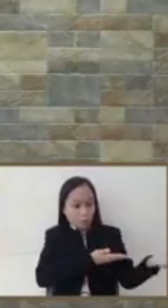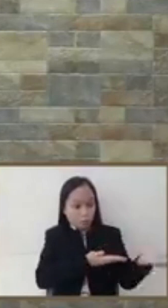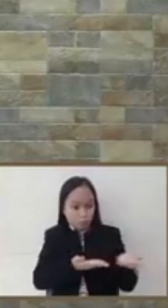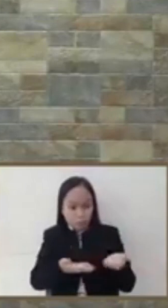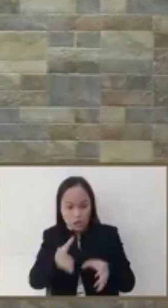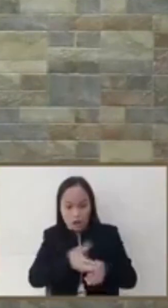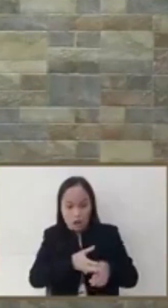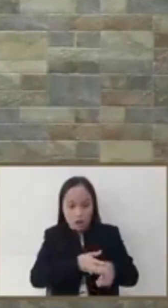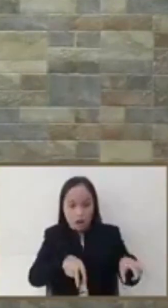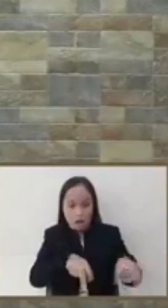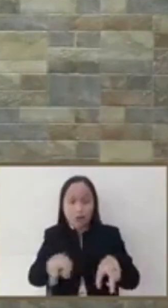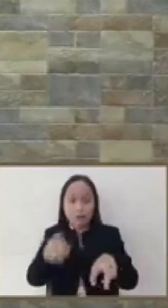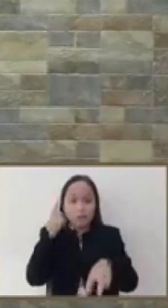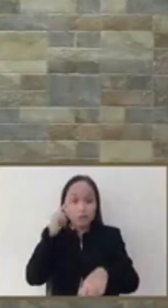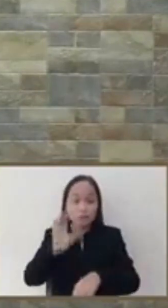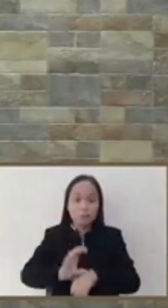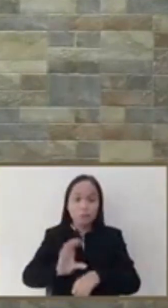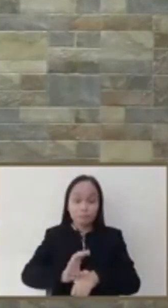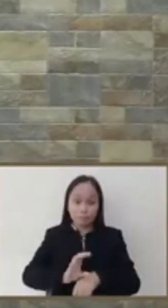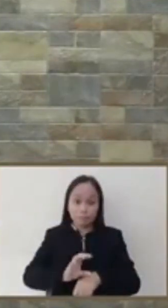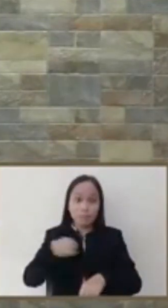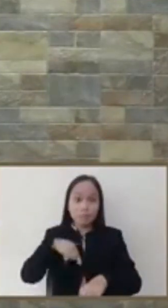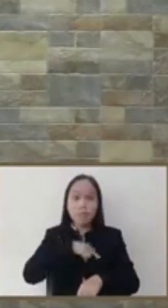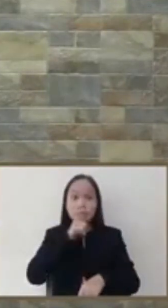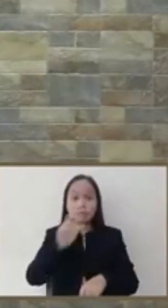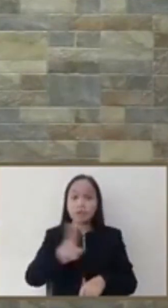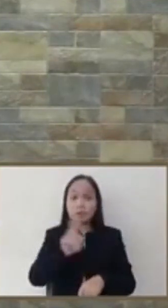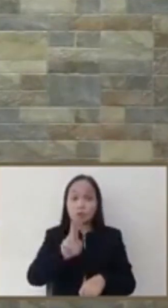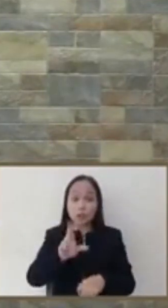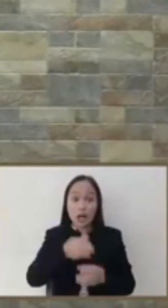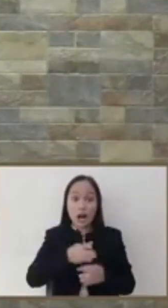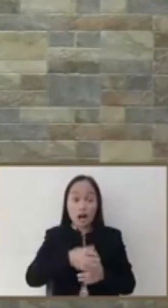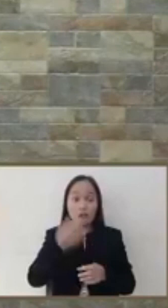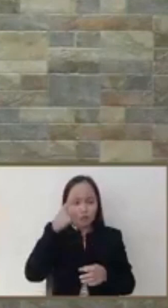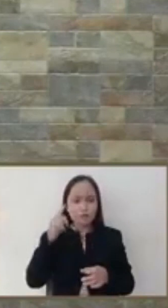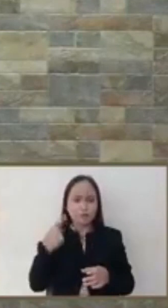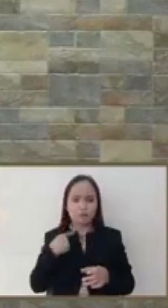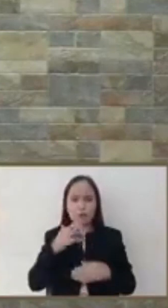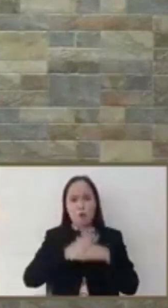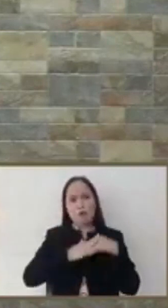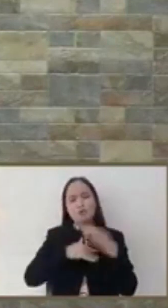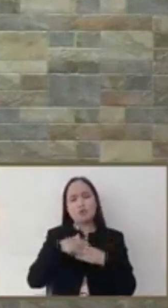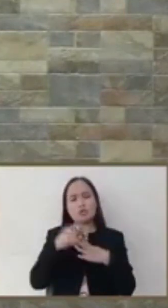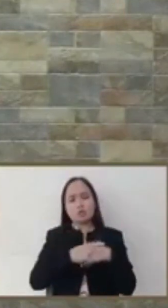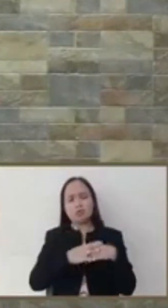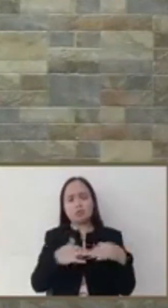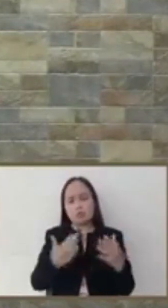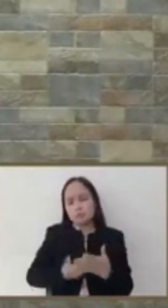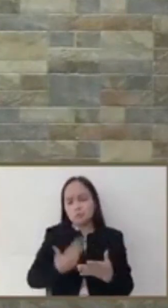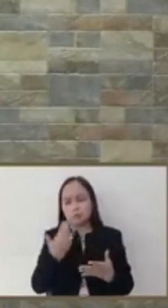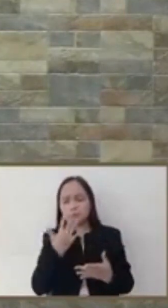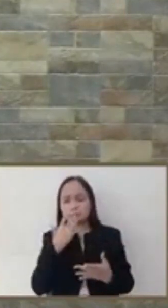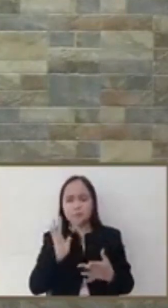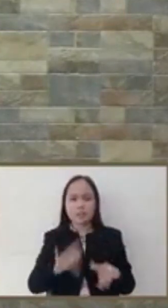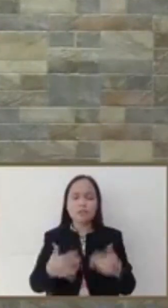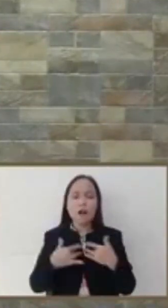dito rin natin, wag nating gamitin yung sakyan natin para magkaroon tayo ng comfort, para maging luxurious yung buhay po natin. No, hindi